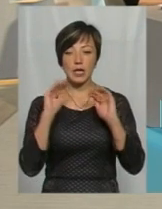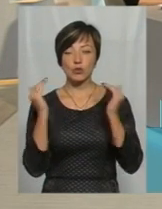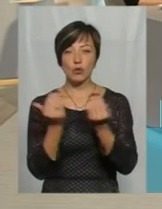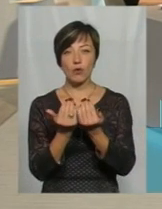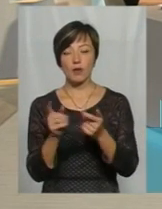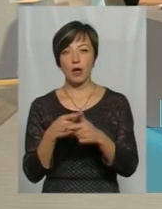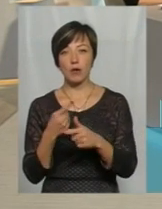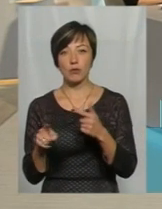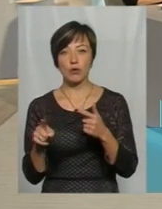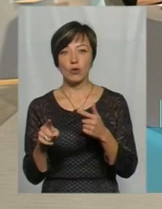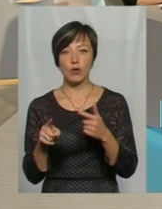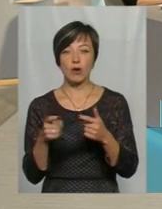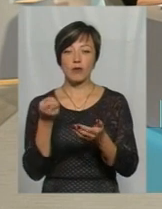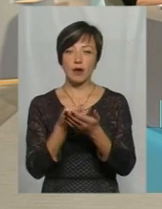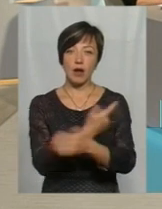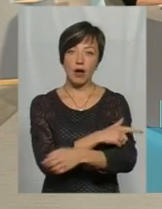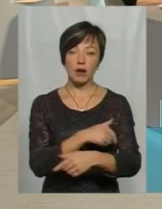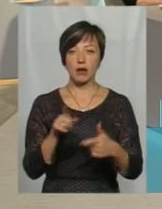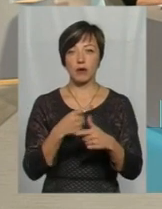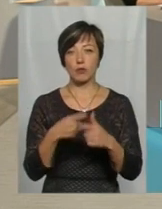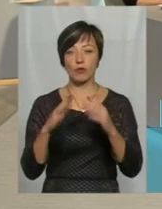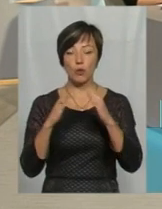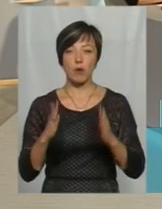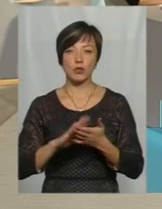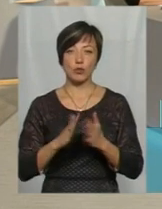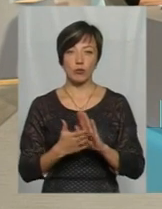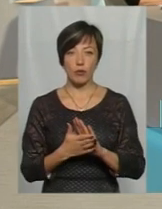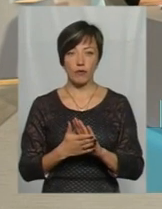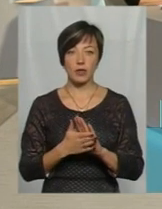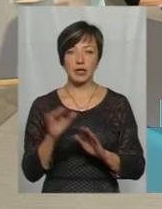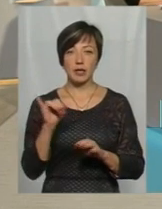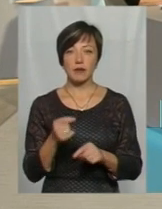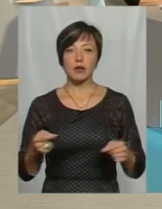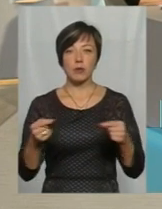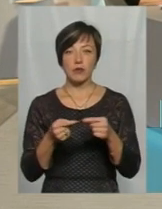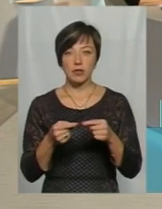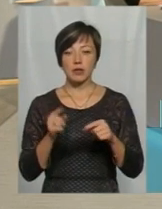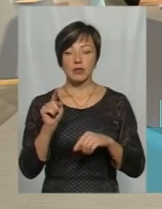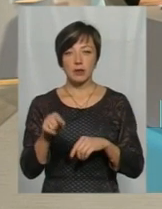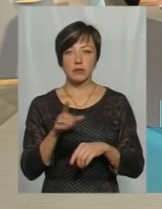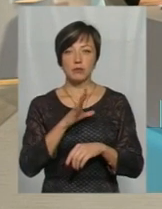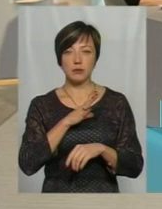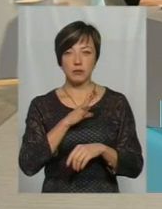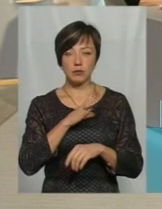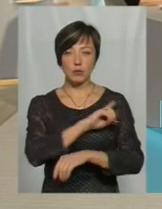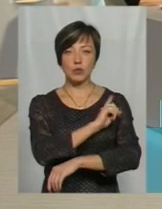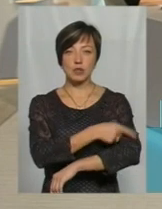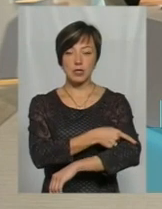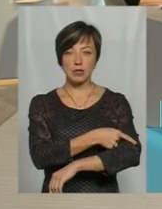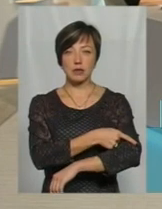ізольовані або в межах стаціонару, або в домашніх умовах, і відповідно там був посилений